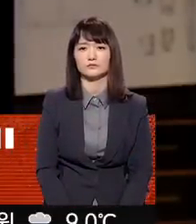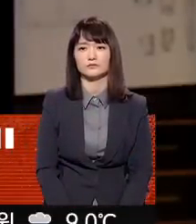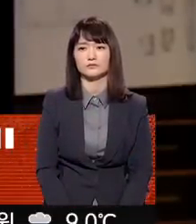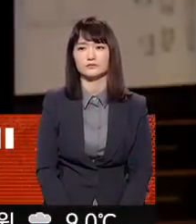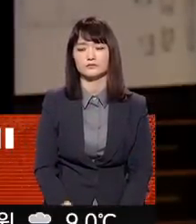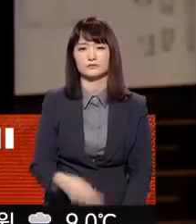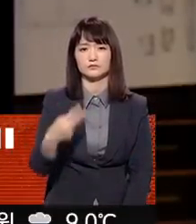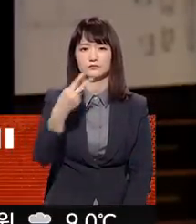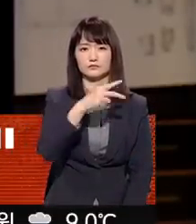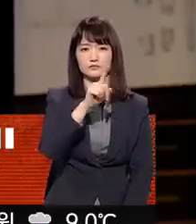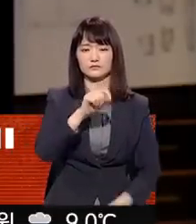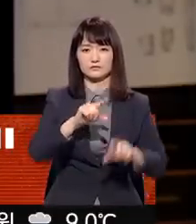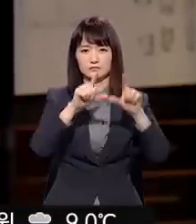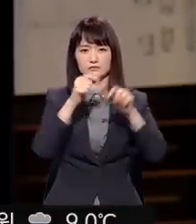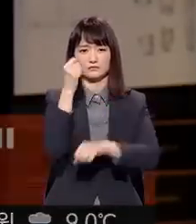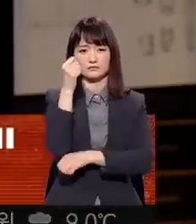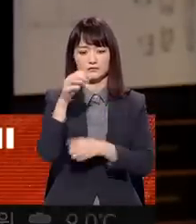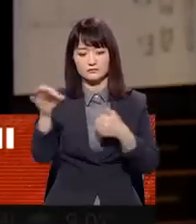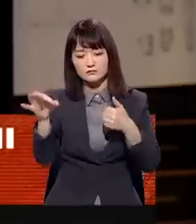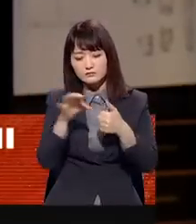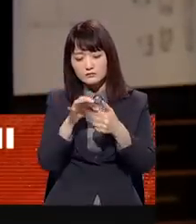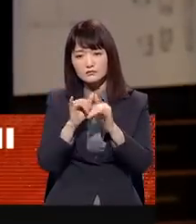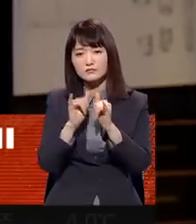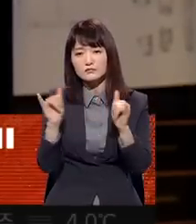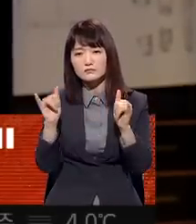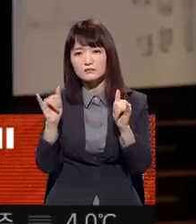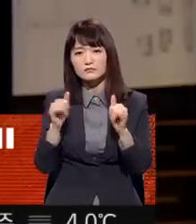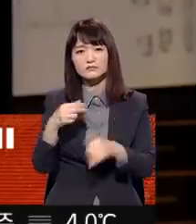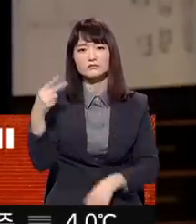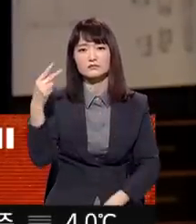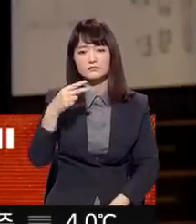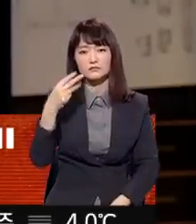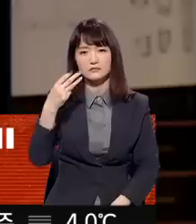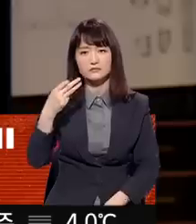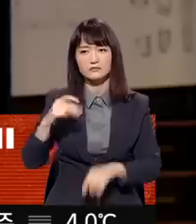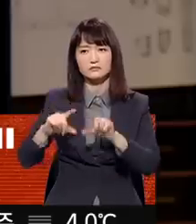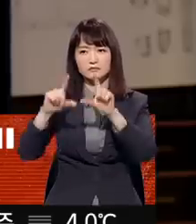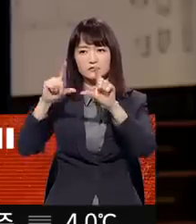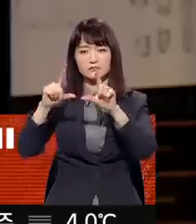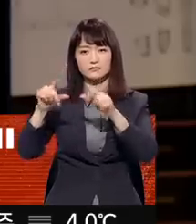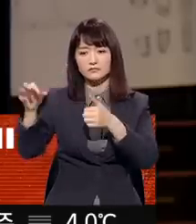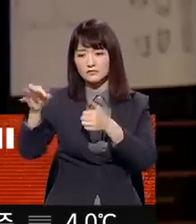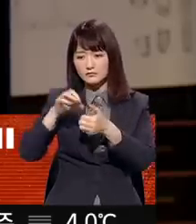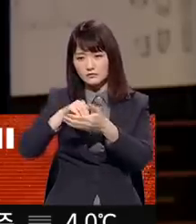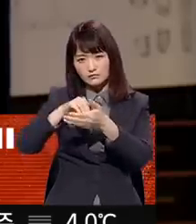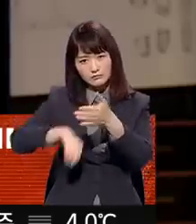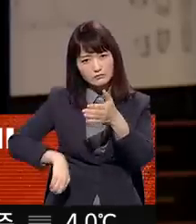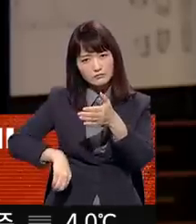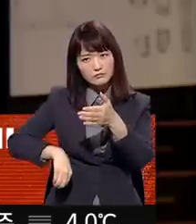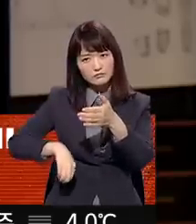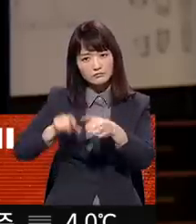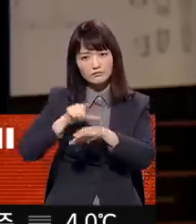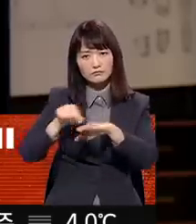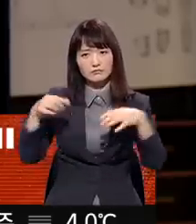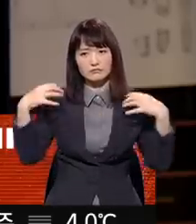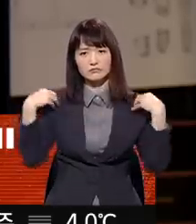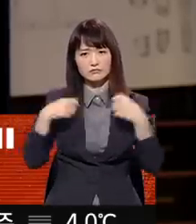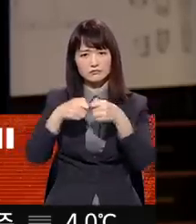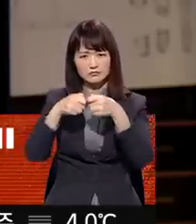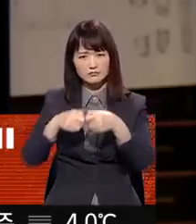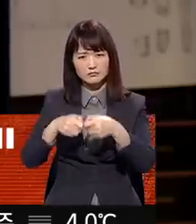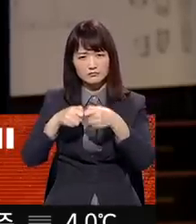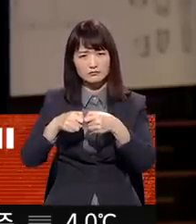게 2011년도에 기초생활 수급 대상자였는데 2013년도에 이게 배제가 됐거든요. 좀 지자체에서 이걸